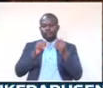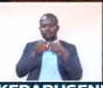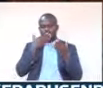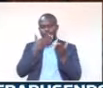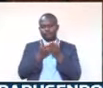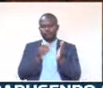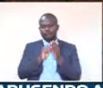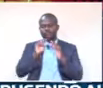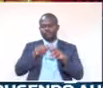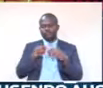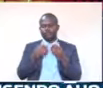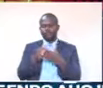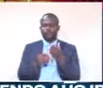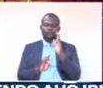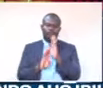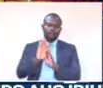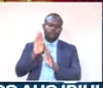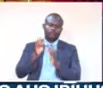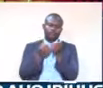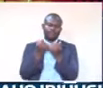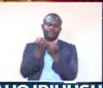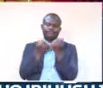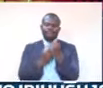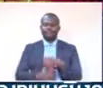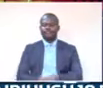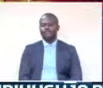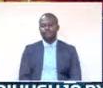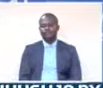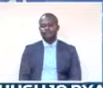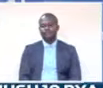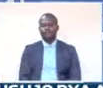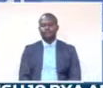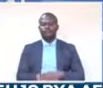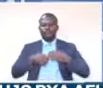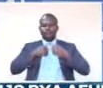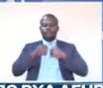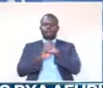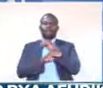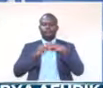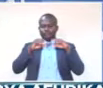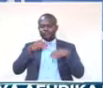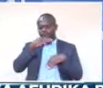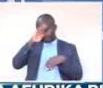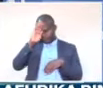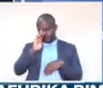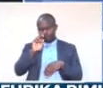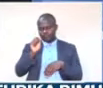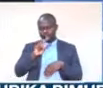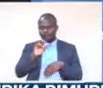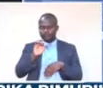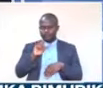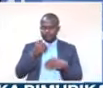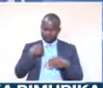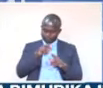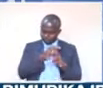kandi ushingiye ku guteza imbere ubutwererane. U Rwanda n'igihugu cya Congo Brazzaville usanzwe zifitanye umubano